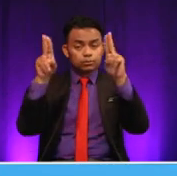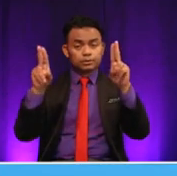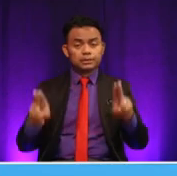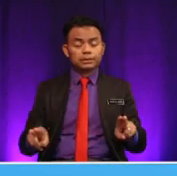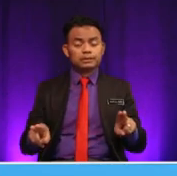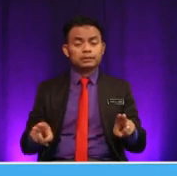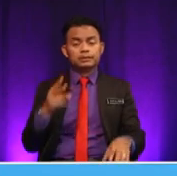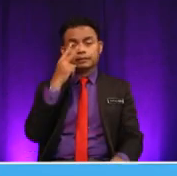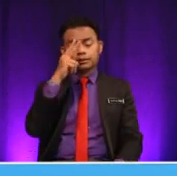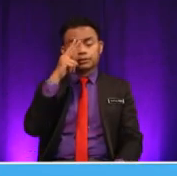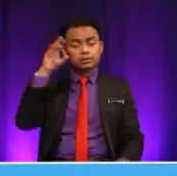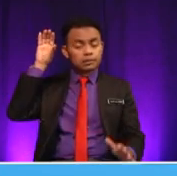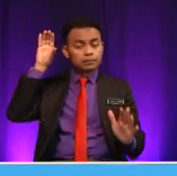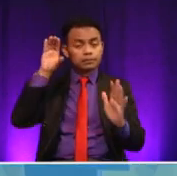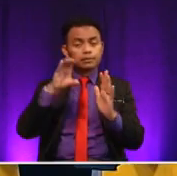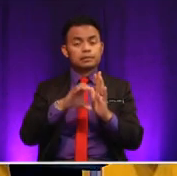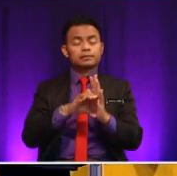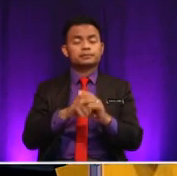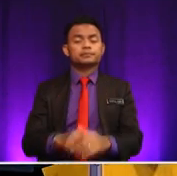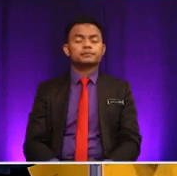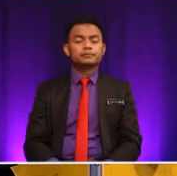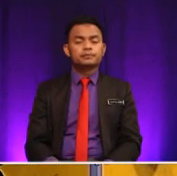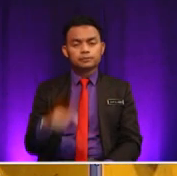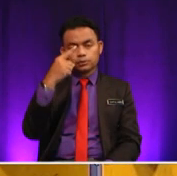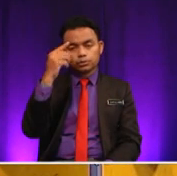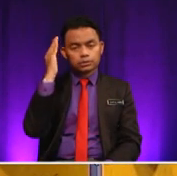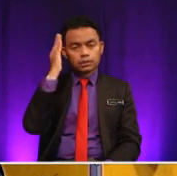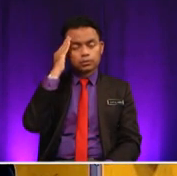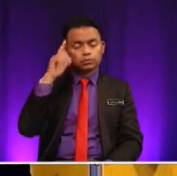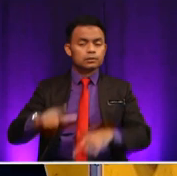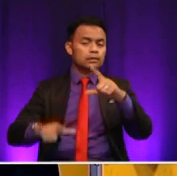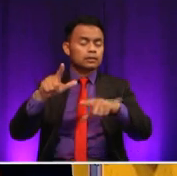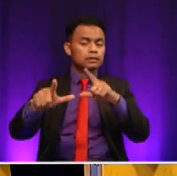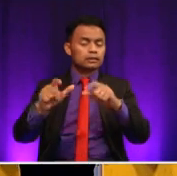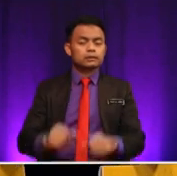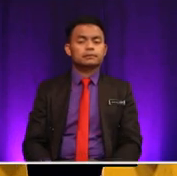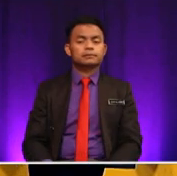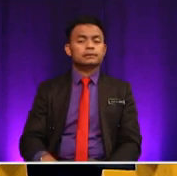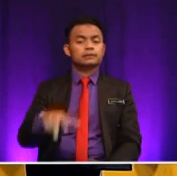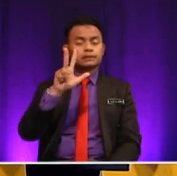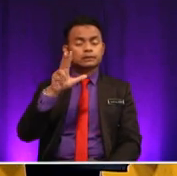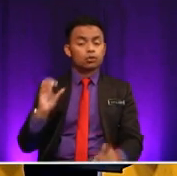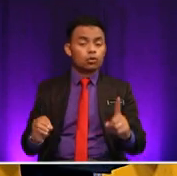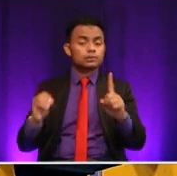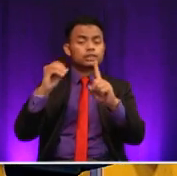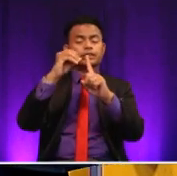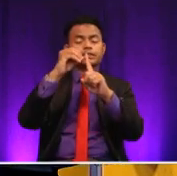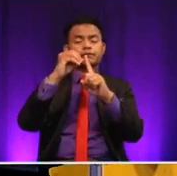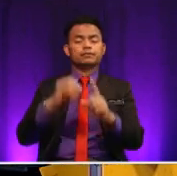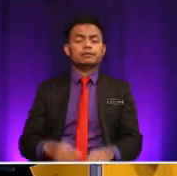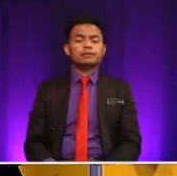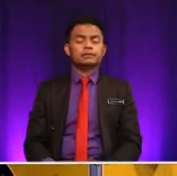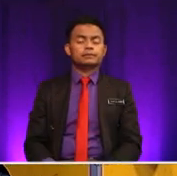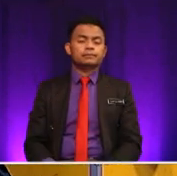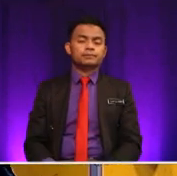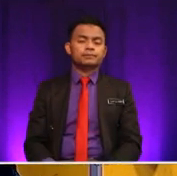macam mana pelaksanaannya yang kedua objektifnya maksudnya tujuan pelaksanaan ujian tersebut Oke dan